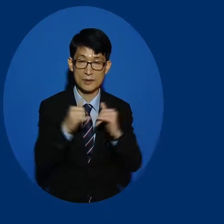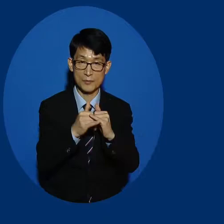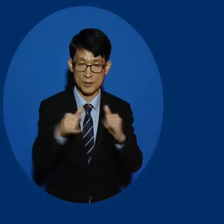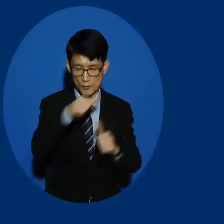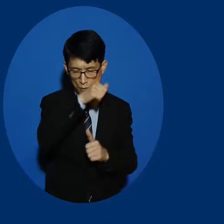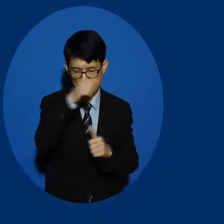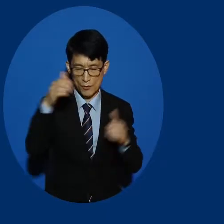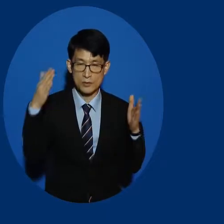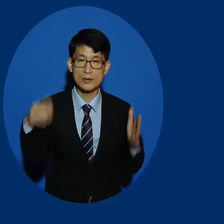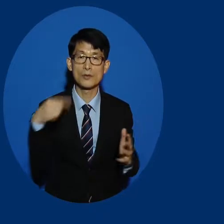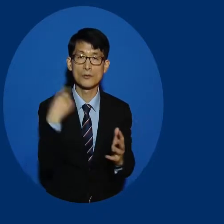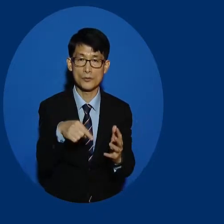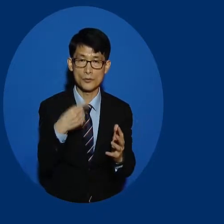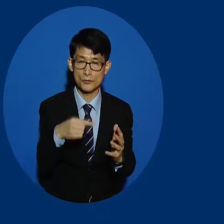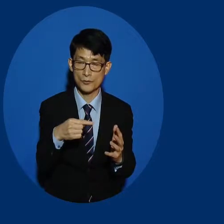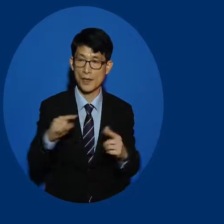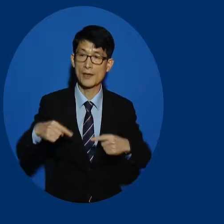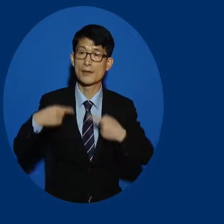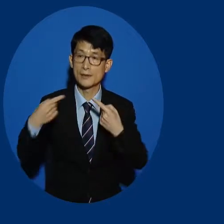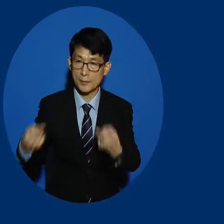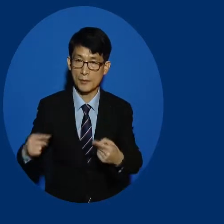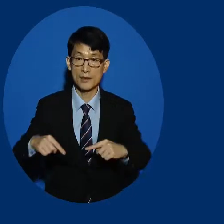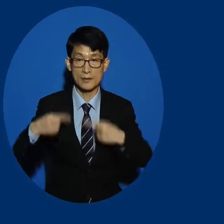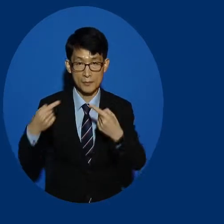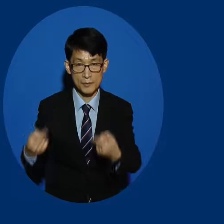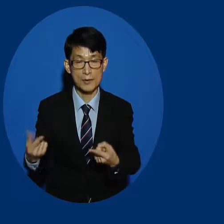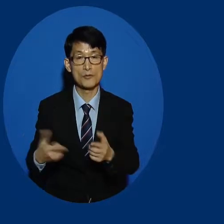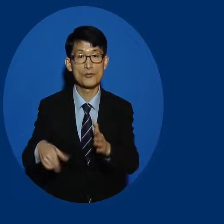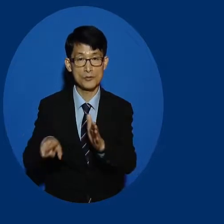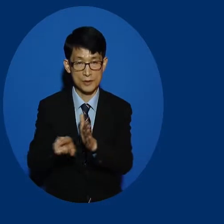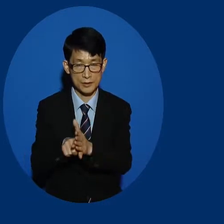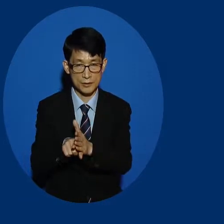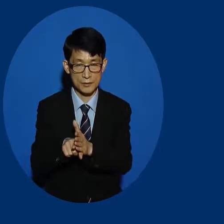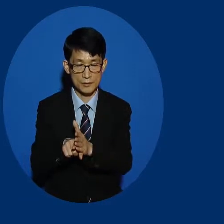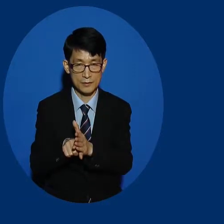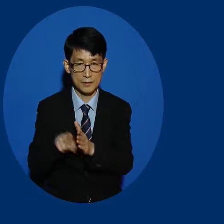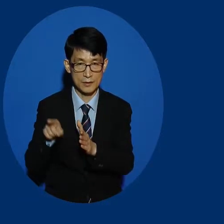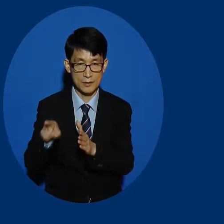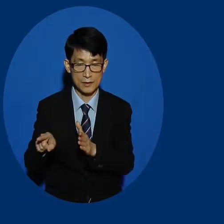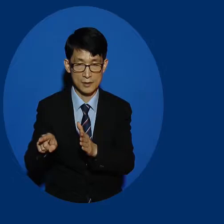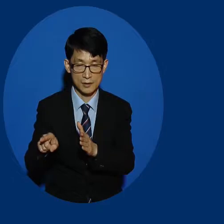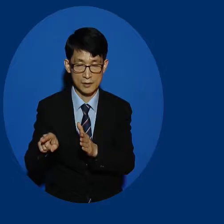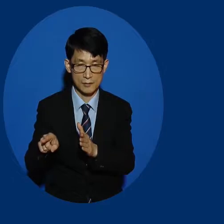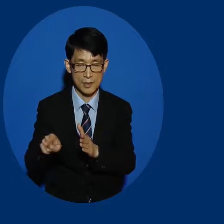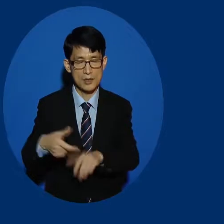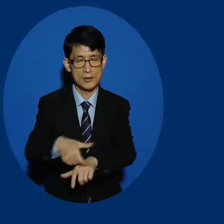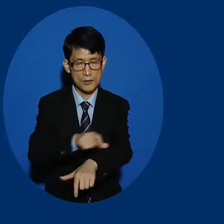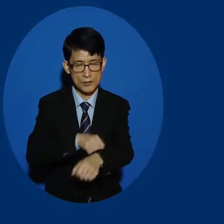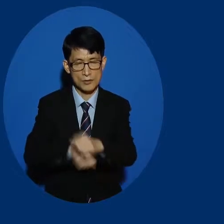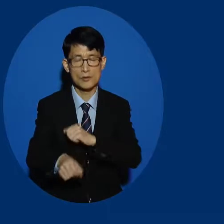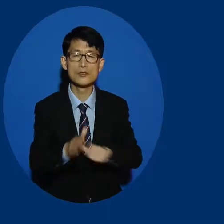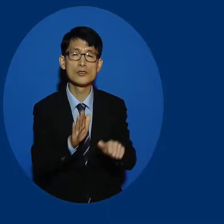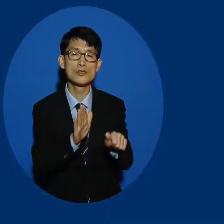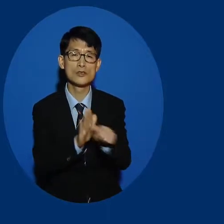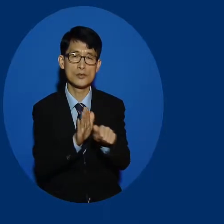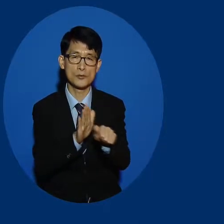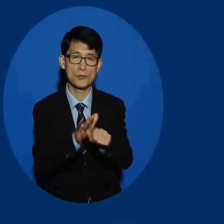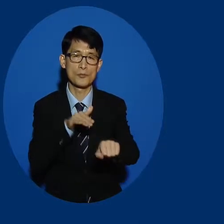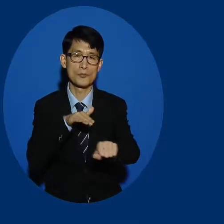평생교육 기회에 접근할 수 있도록 우리의 제도는 보다 적극적인 지원 제도로 바뀌어야 할